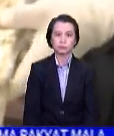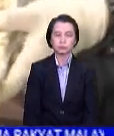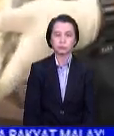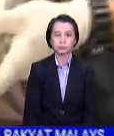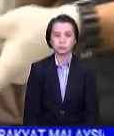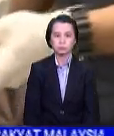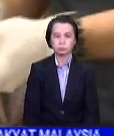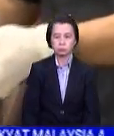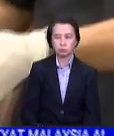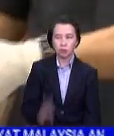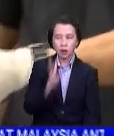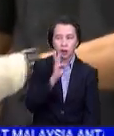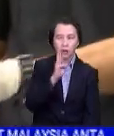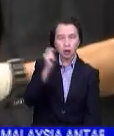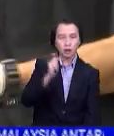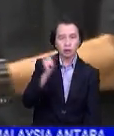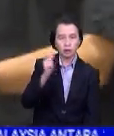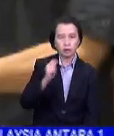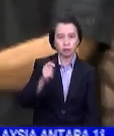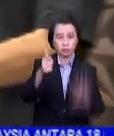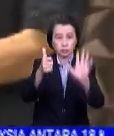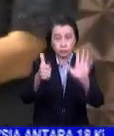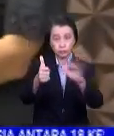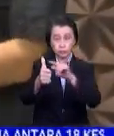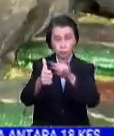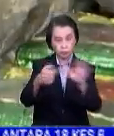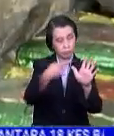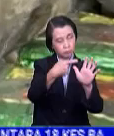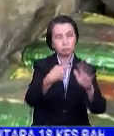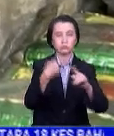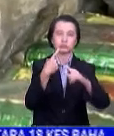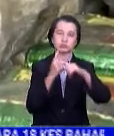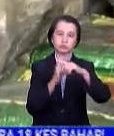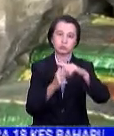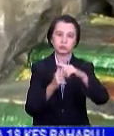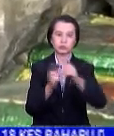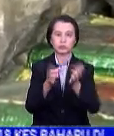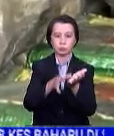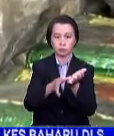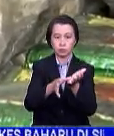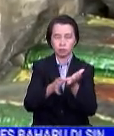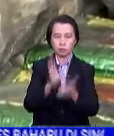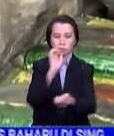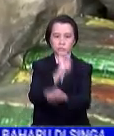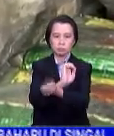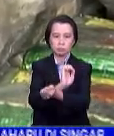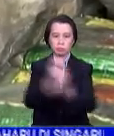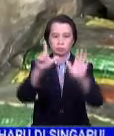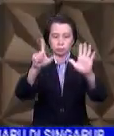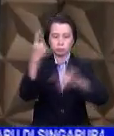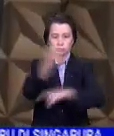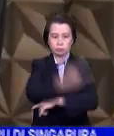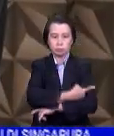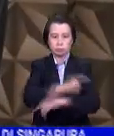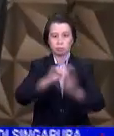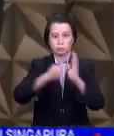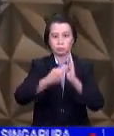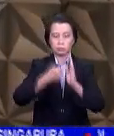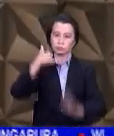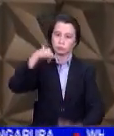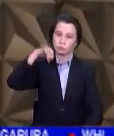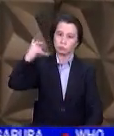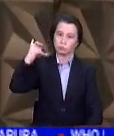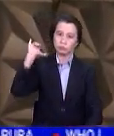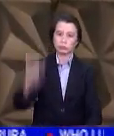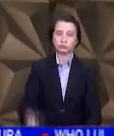Saringan ujian air kencing turut mendapati kesemua suspek positif metamfetamin dan direman 7 hari bermula semalam.